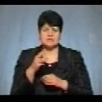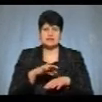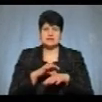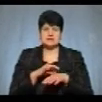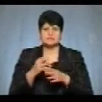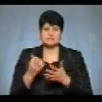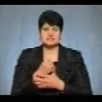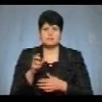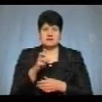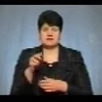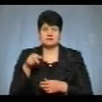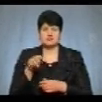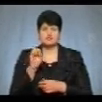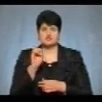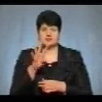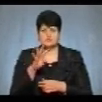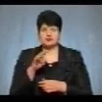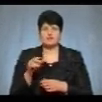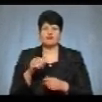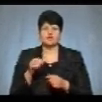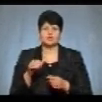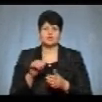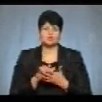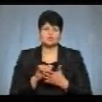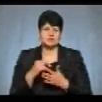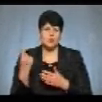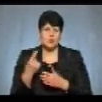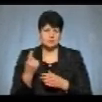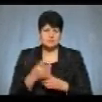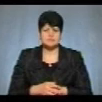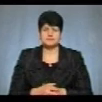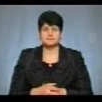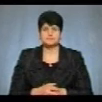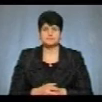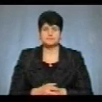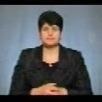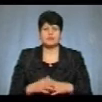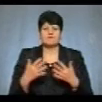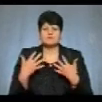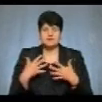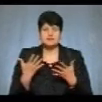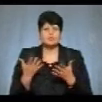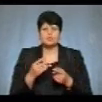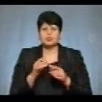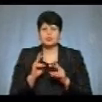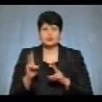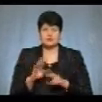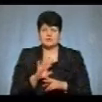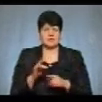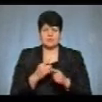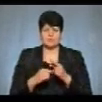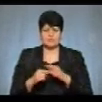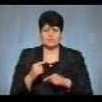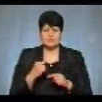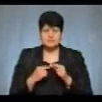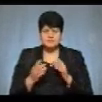березні 2014-го у Сумській області. Втрата, яку ніхто не поверне, стає тільки важче,